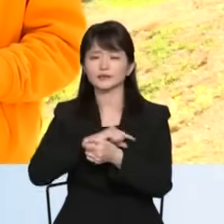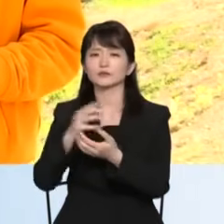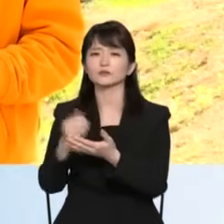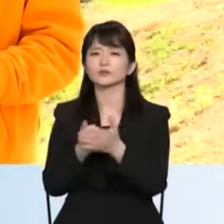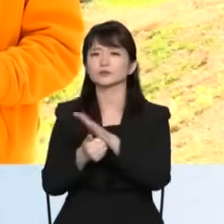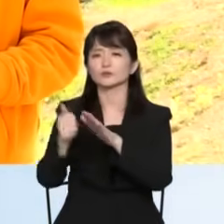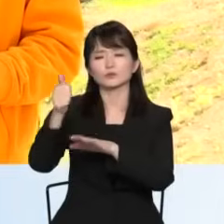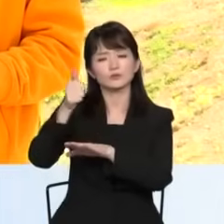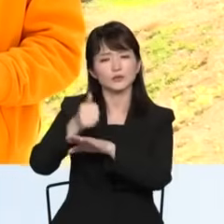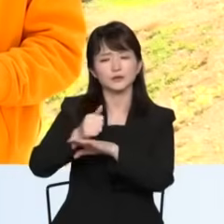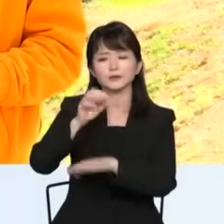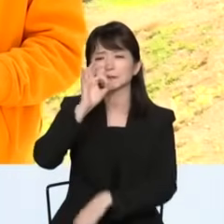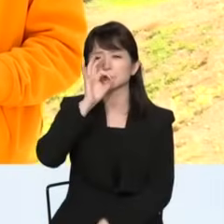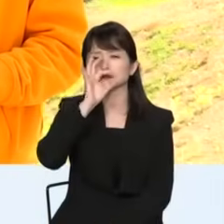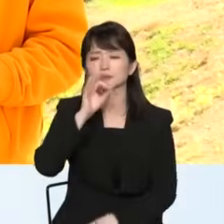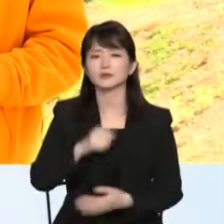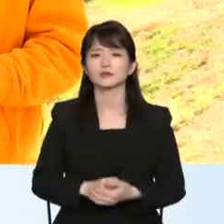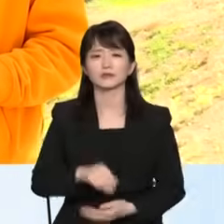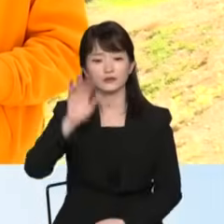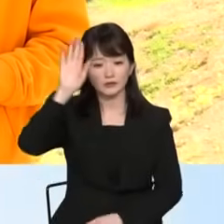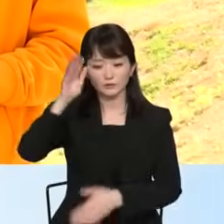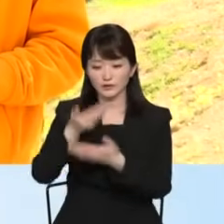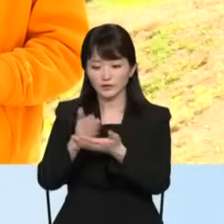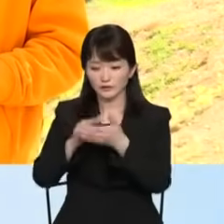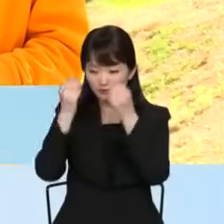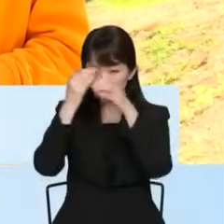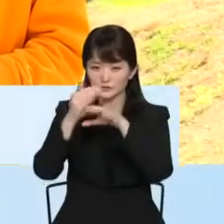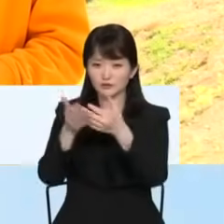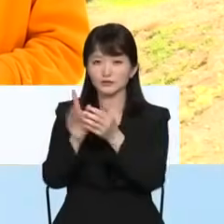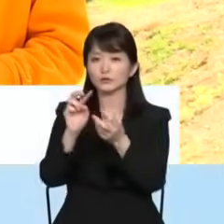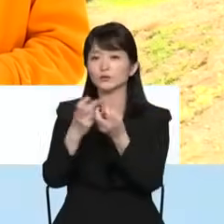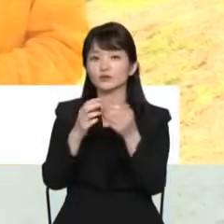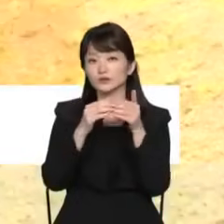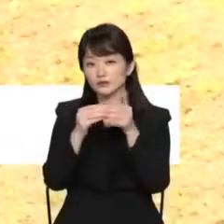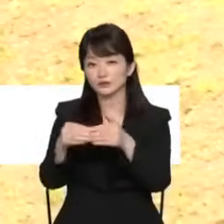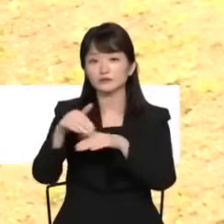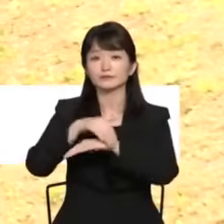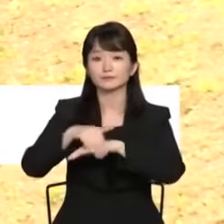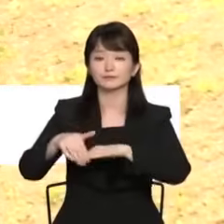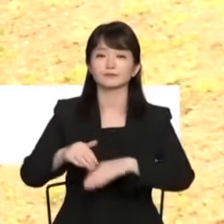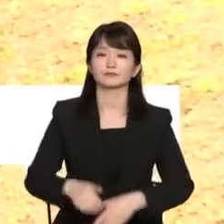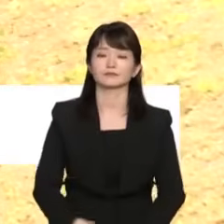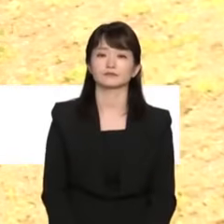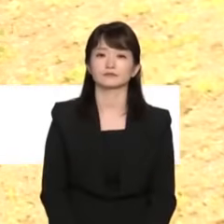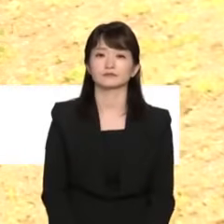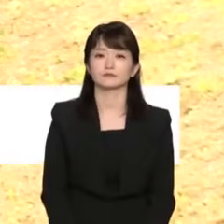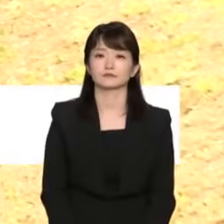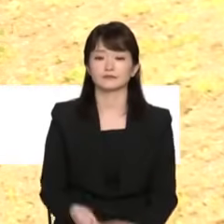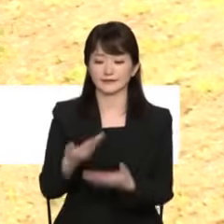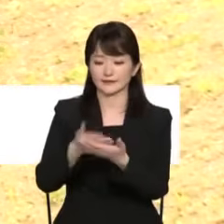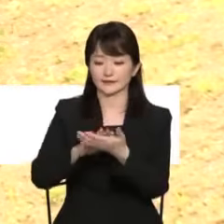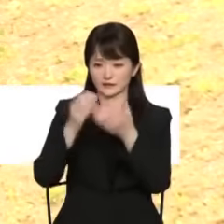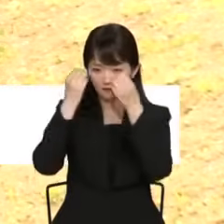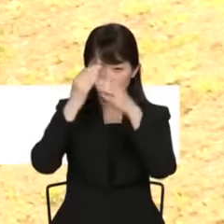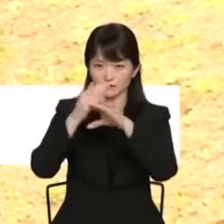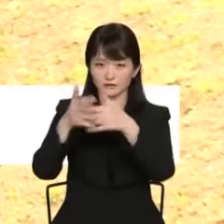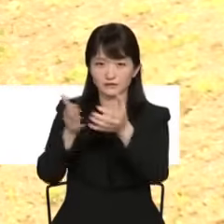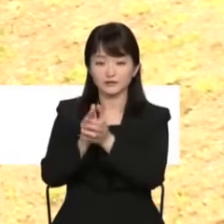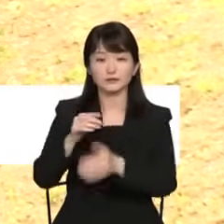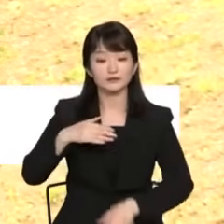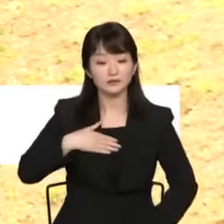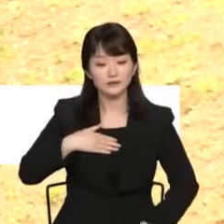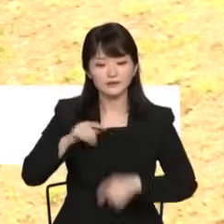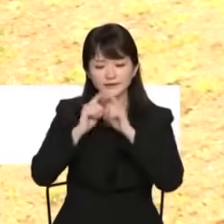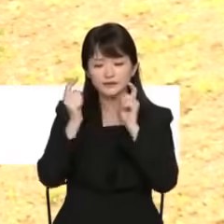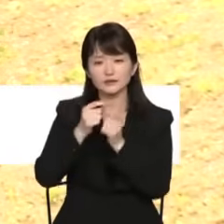방법이 없다라고도 하셨는데 그럼 앞으로 개혁신당을 어떻게 이끌어 가실 계획인가요? 저는 개혁신당이 물론 제가 개인적인